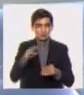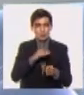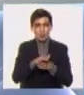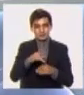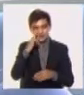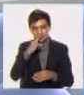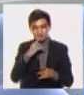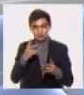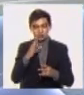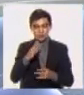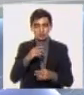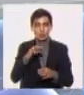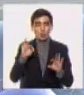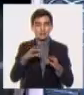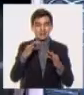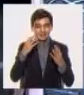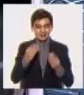обеспечить Казахстан уже к осени.